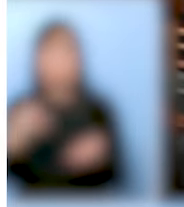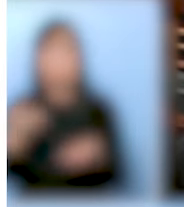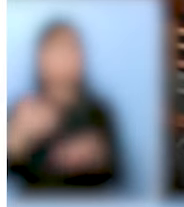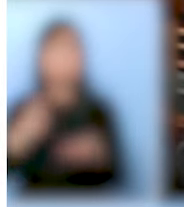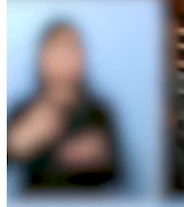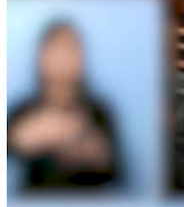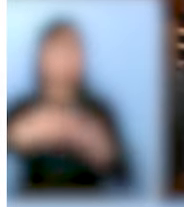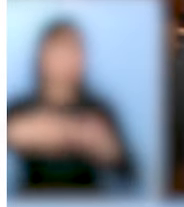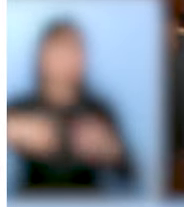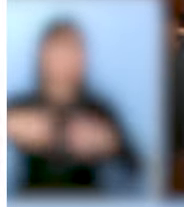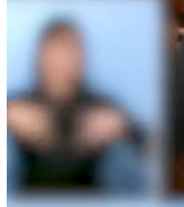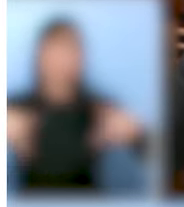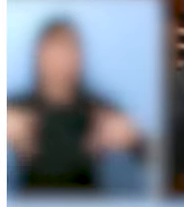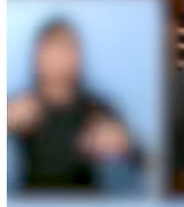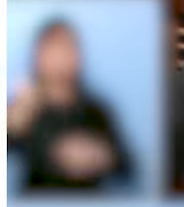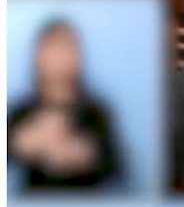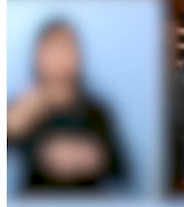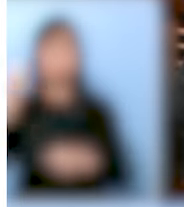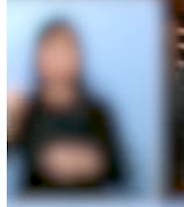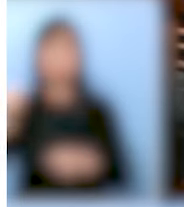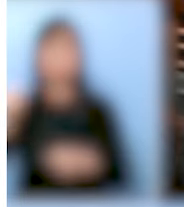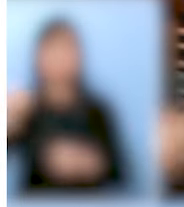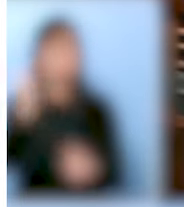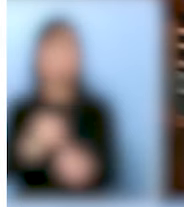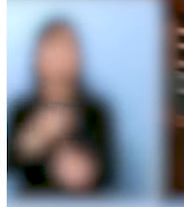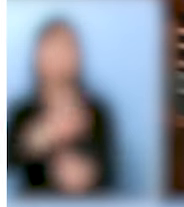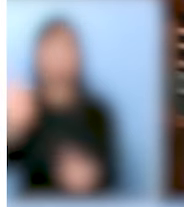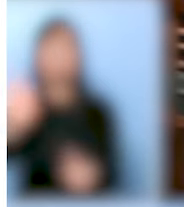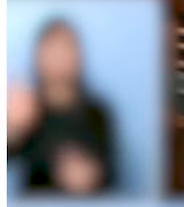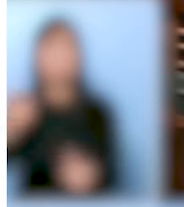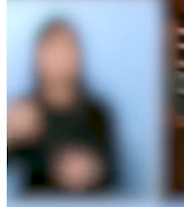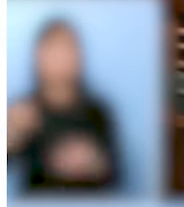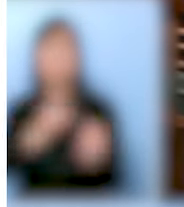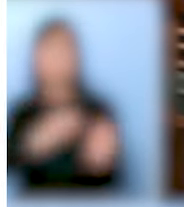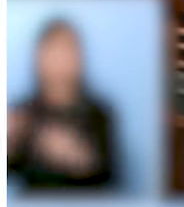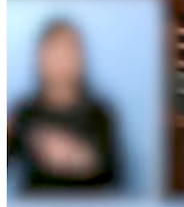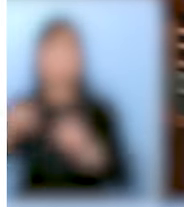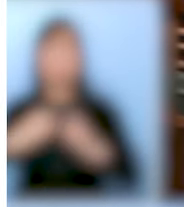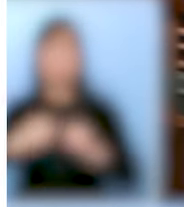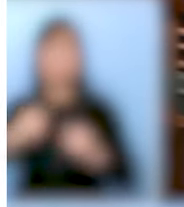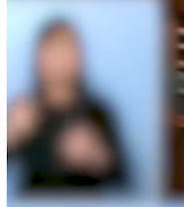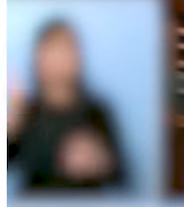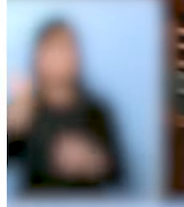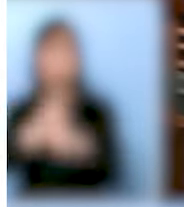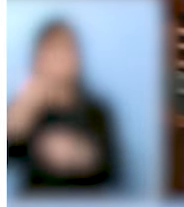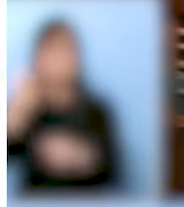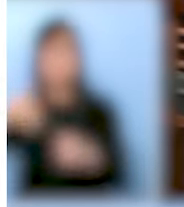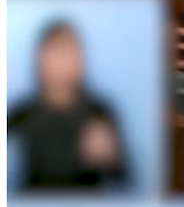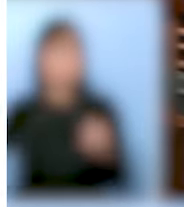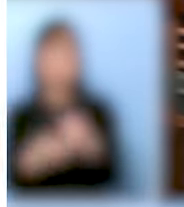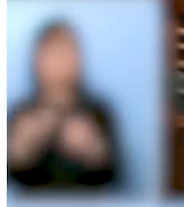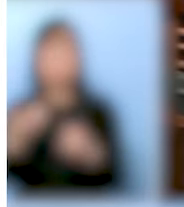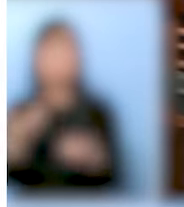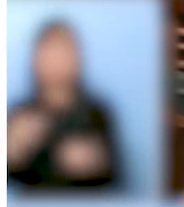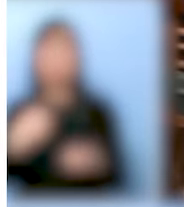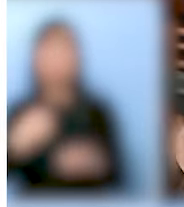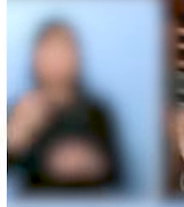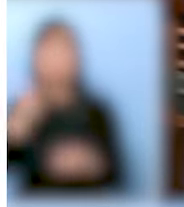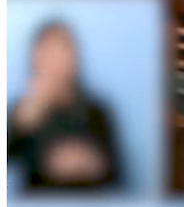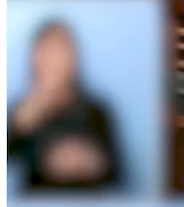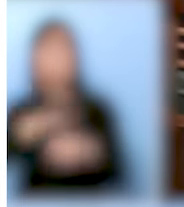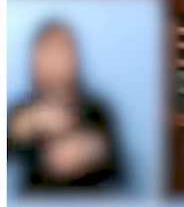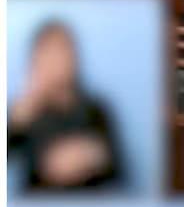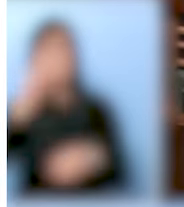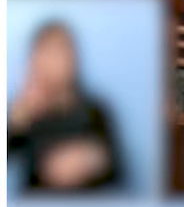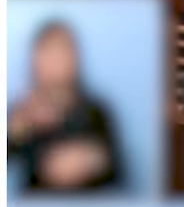忌憚咁樣咧？做錯都冇受罰，俾私營嘅機構裏面你做錯，我即刻炒咗你嘛。所以咧，頭先我想講